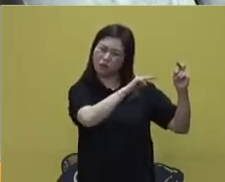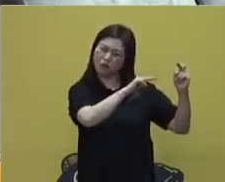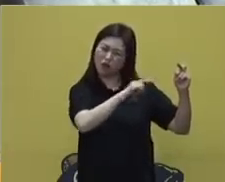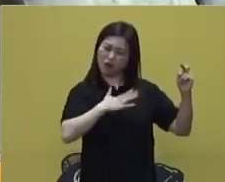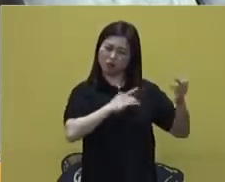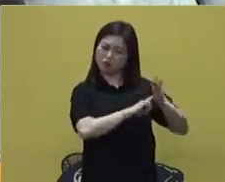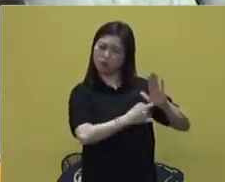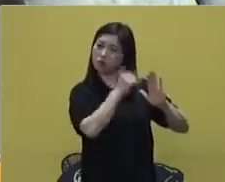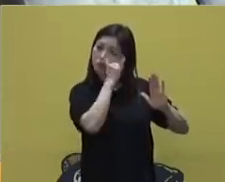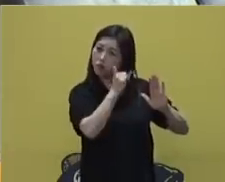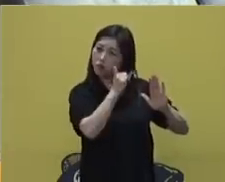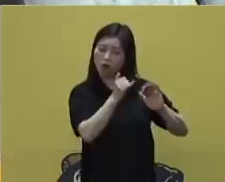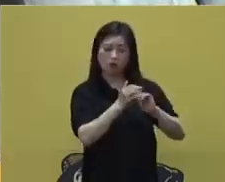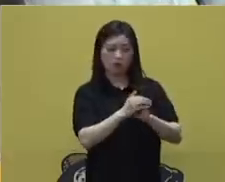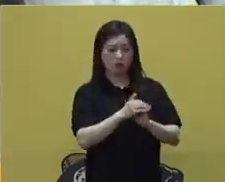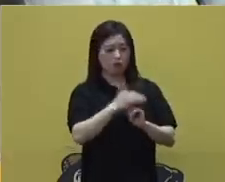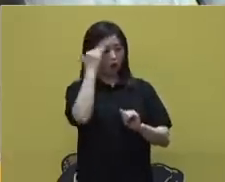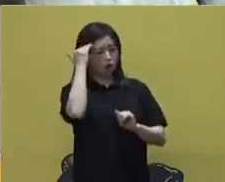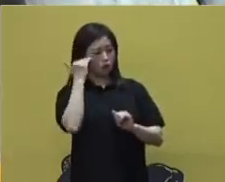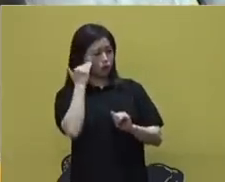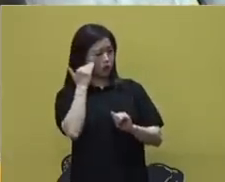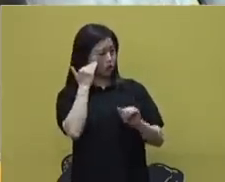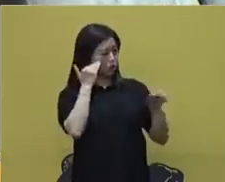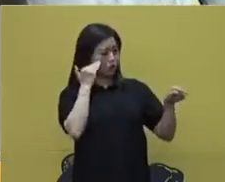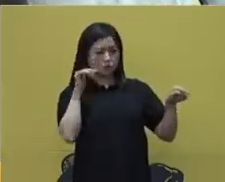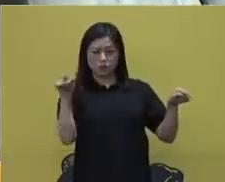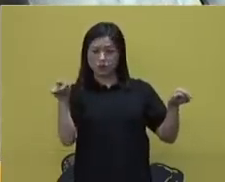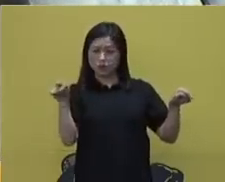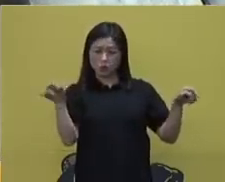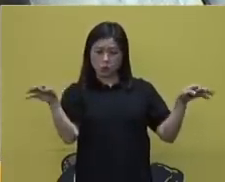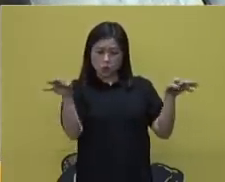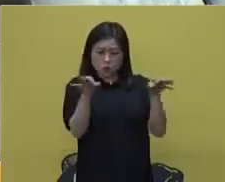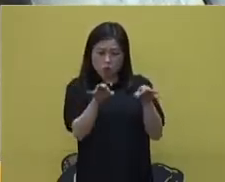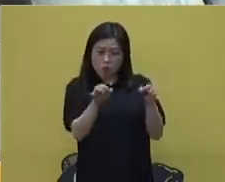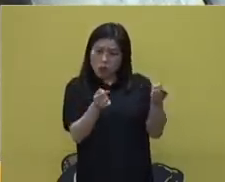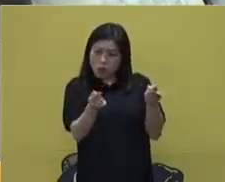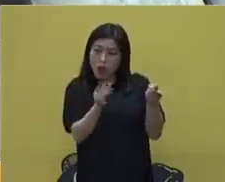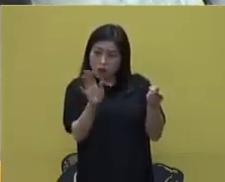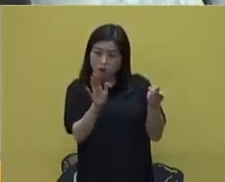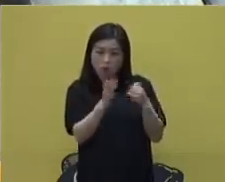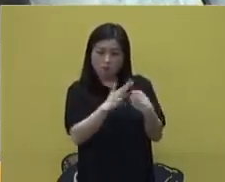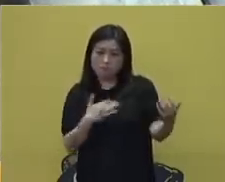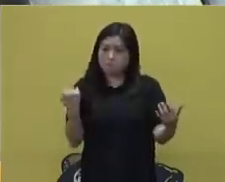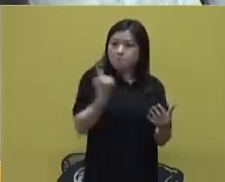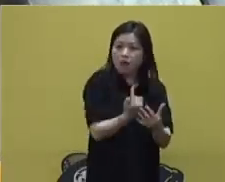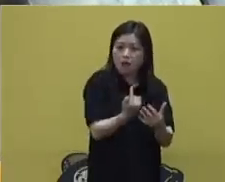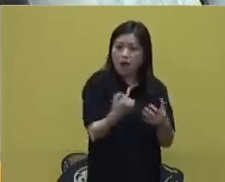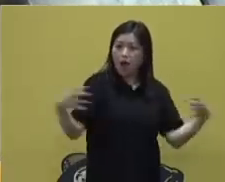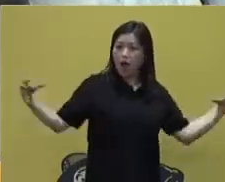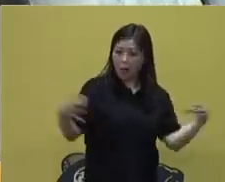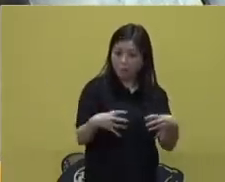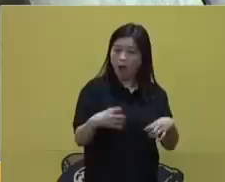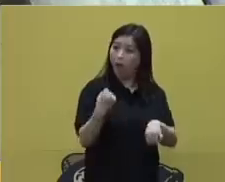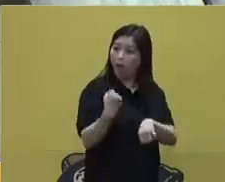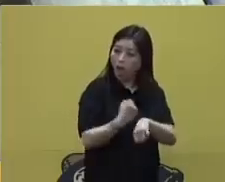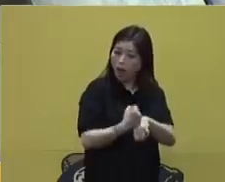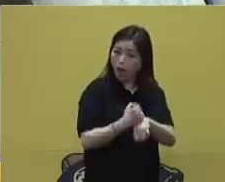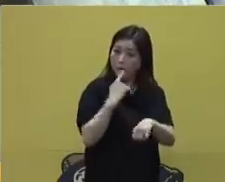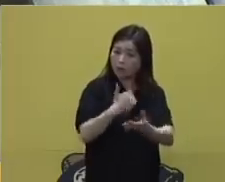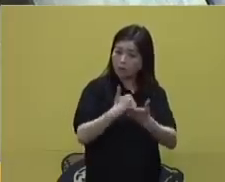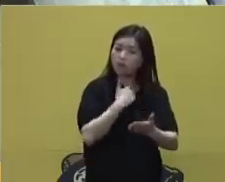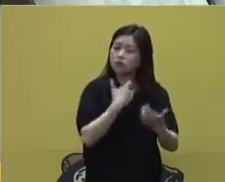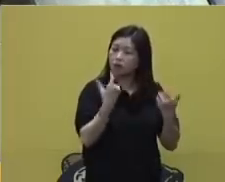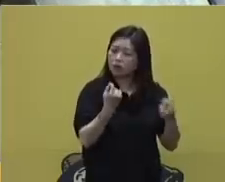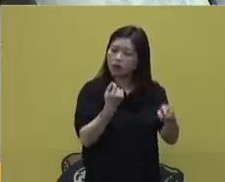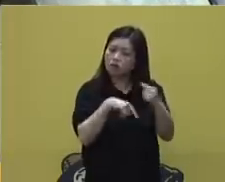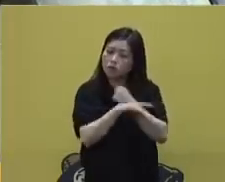나만이 중재자 역할 내지 뭐 이렇게 다리를 하지 말고 플레이어를 뛰어라 당사자다 이런 주문을 강력하게 했거든요. 어떤